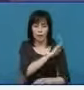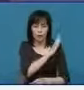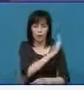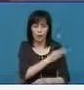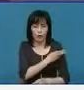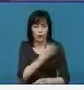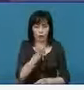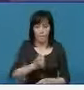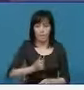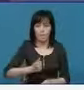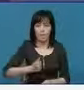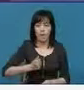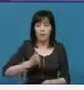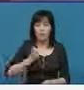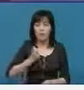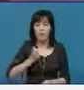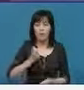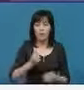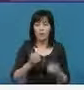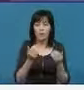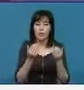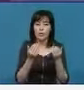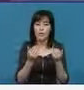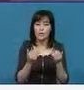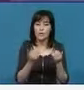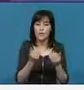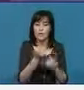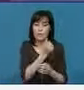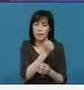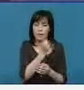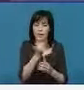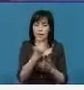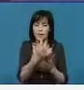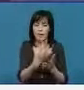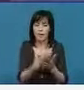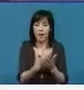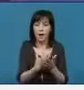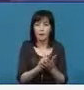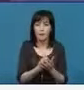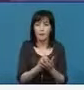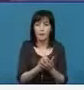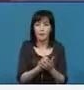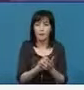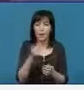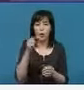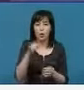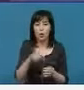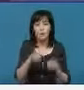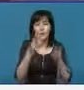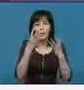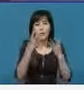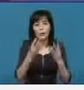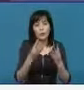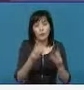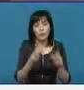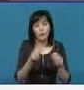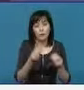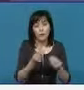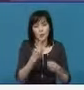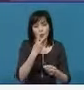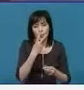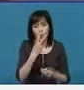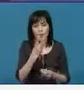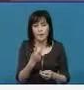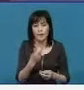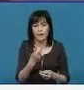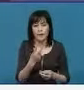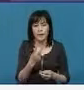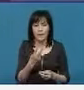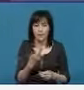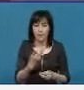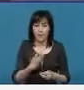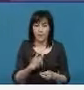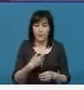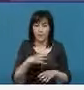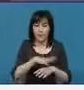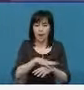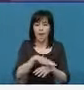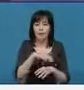сол аталарымыздың арқасында сол жеңіске қол жеткізгендігімізді, осы күнге жеткізіп отқанымызды көрсетейік деп мынау